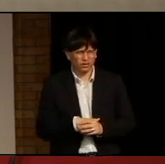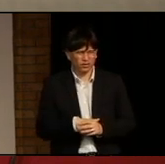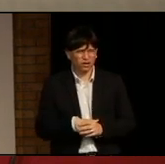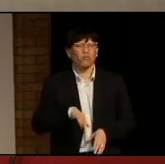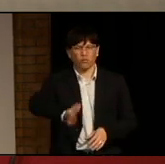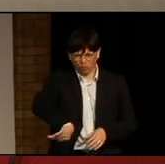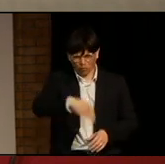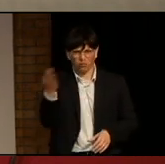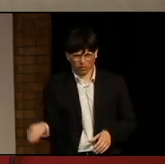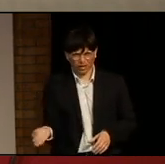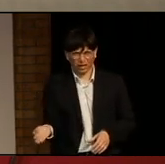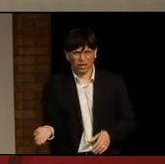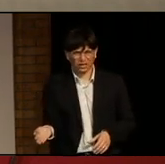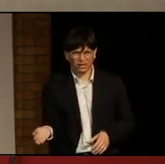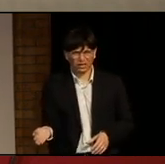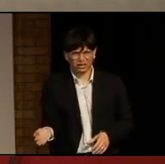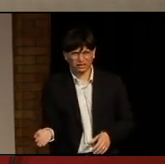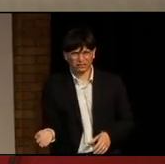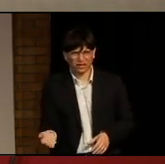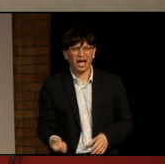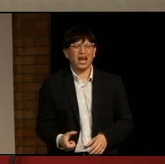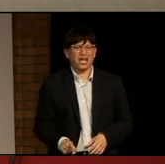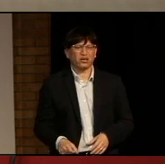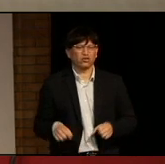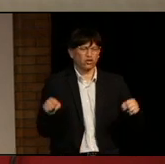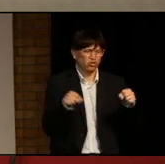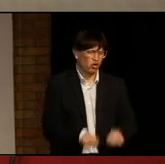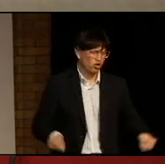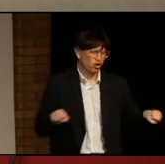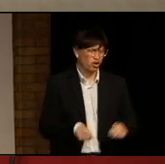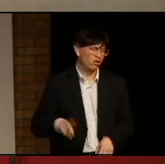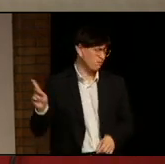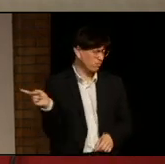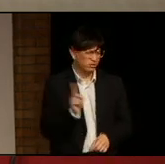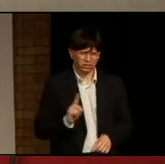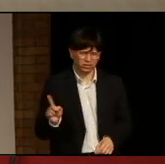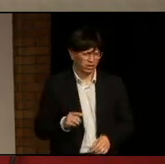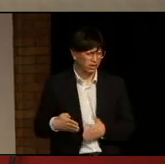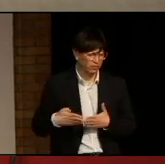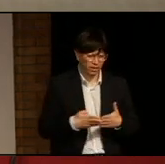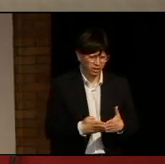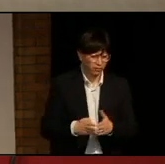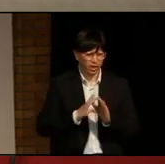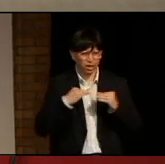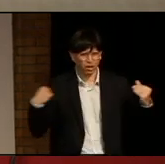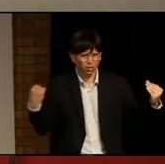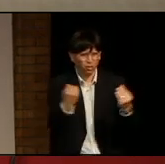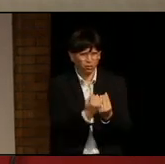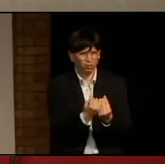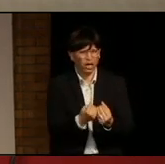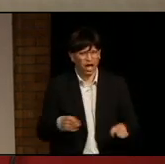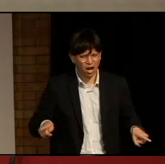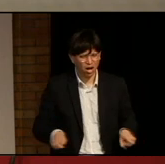migratorio in massima parte alle condizioni impossibili di vita che si stanno generando in alcuni luoghi del mondo allo